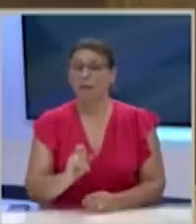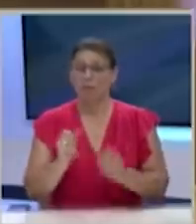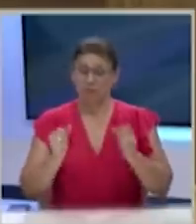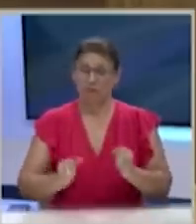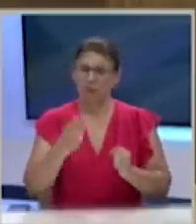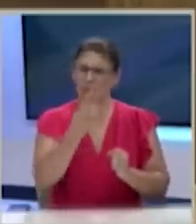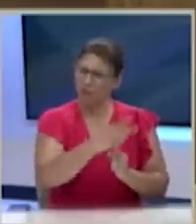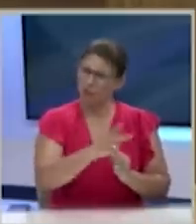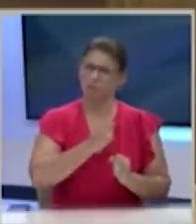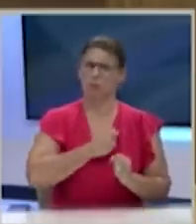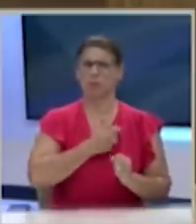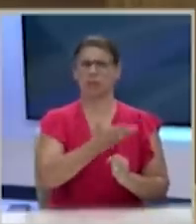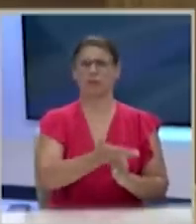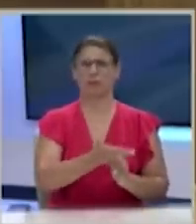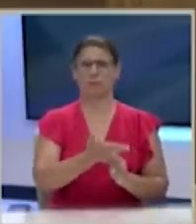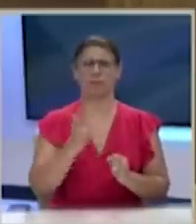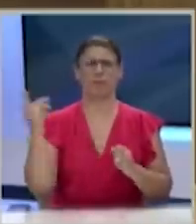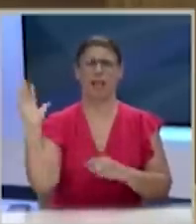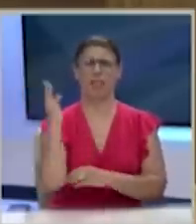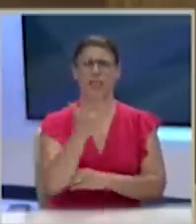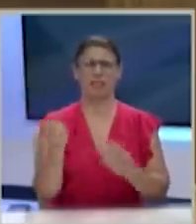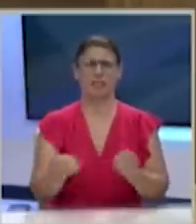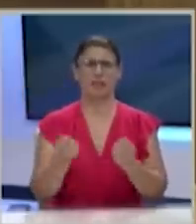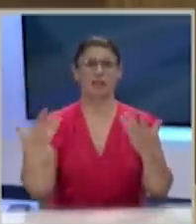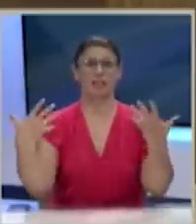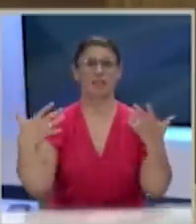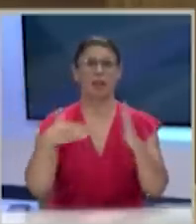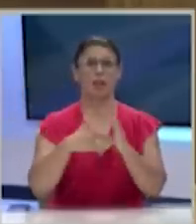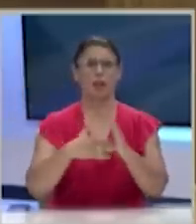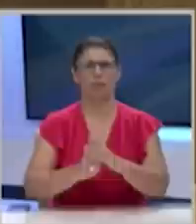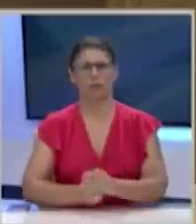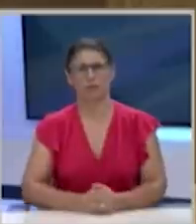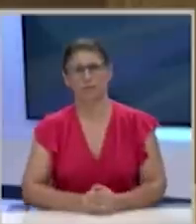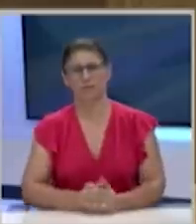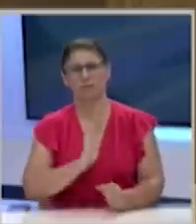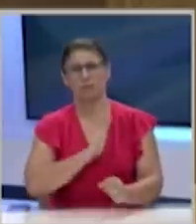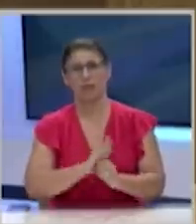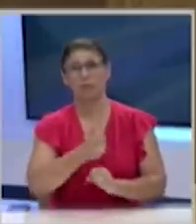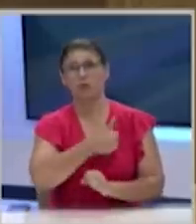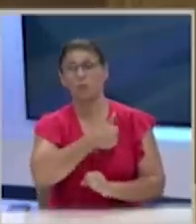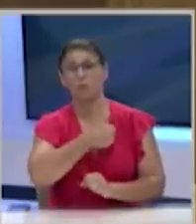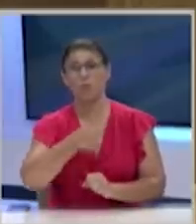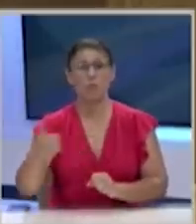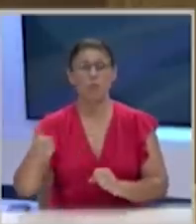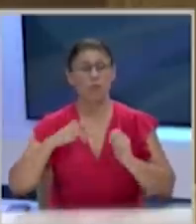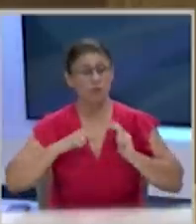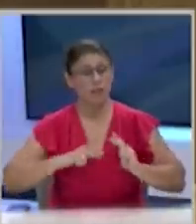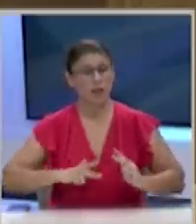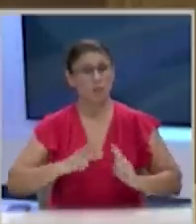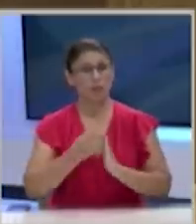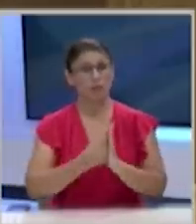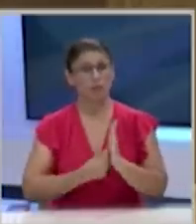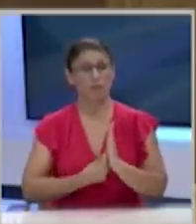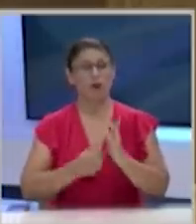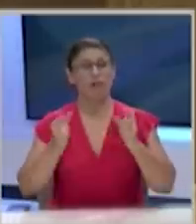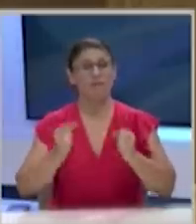τις δικές σας εκτιμήσεις, δασεργάτες. 10.000. Για να καλύπτονται μόνο σε ικανοποιητικό βαθμό